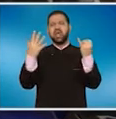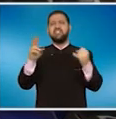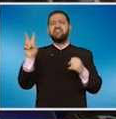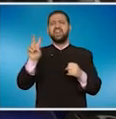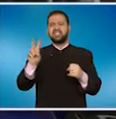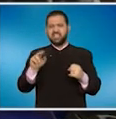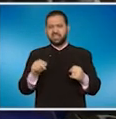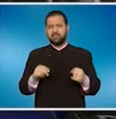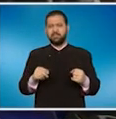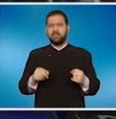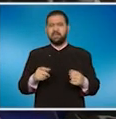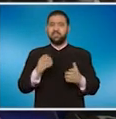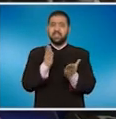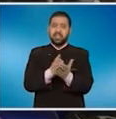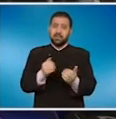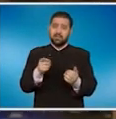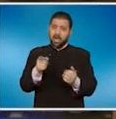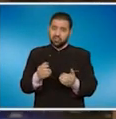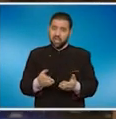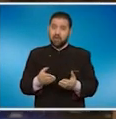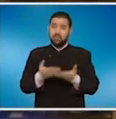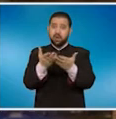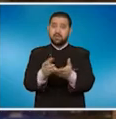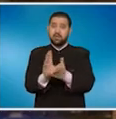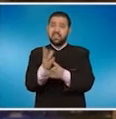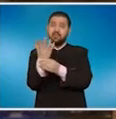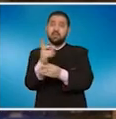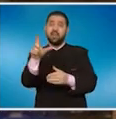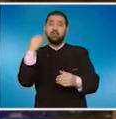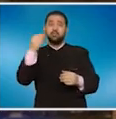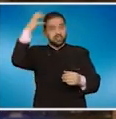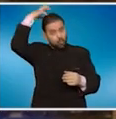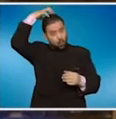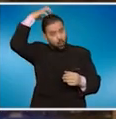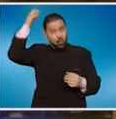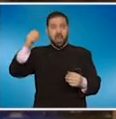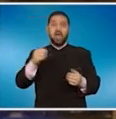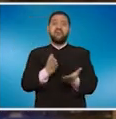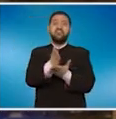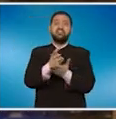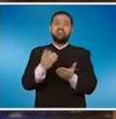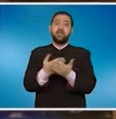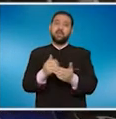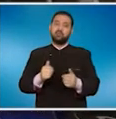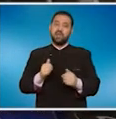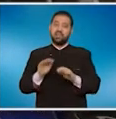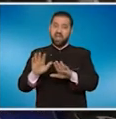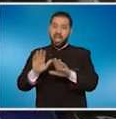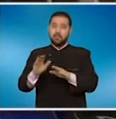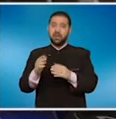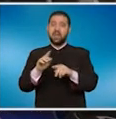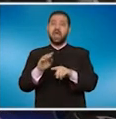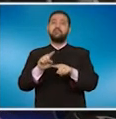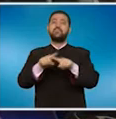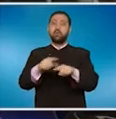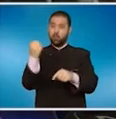22. Drept aceea vor primi din mâna Domnului împărăția frumuseții și cu luna cea strălucitoare, căci el îi va ocroti cu dreapta sa și cu brațul